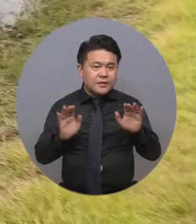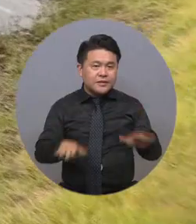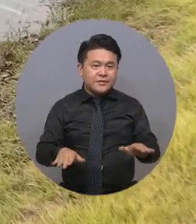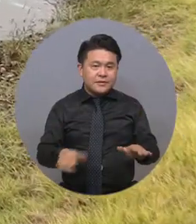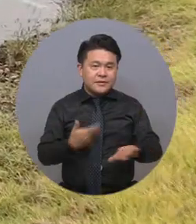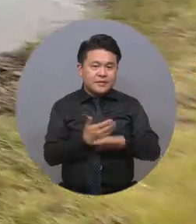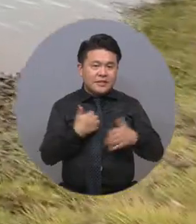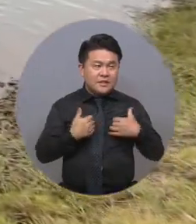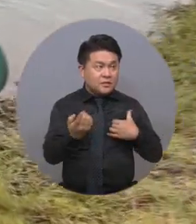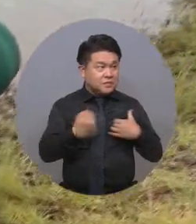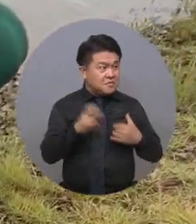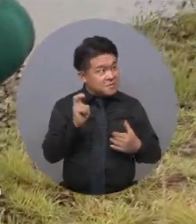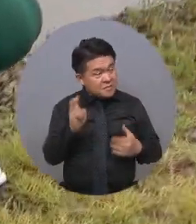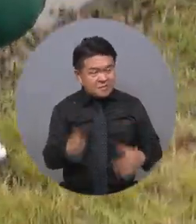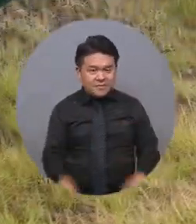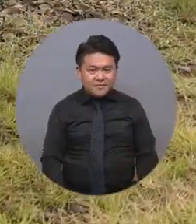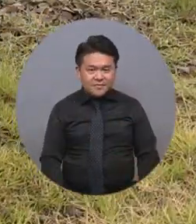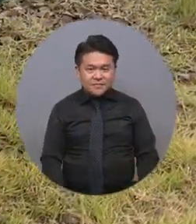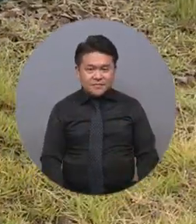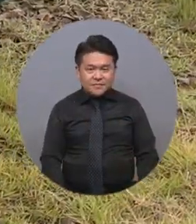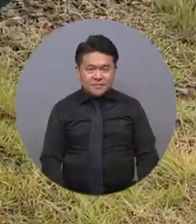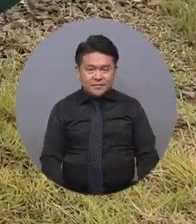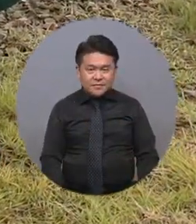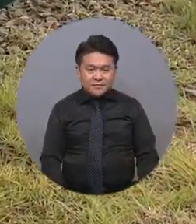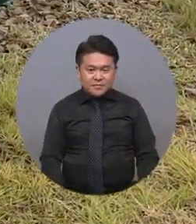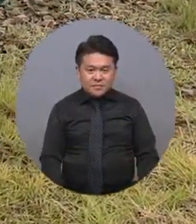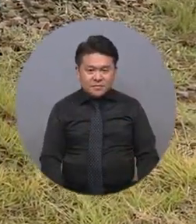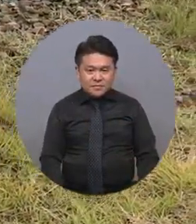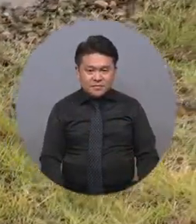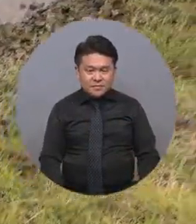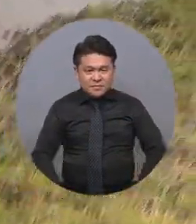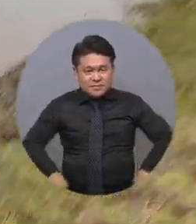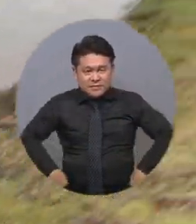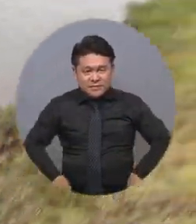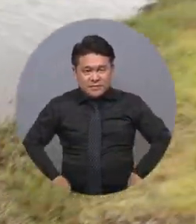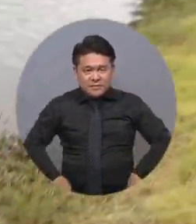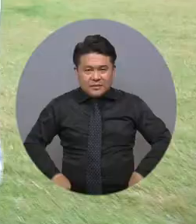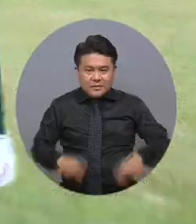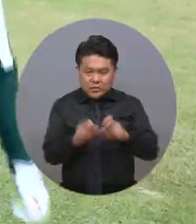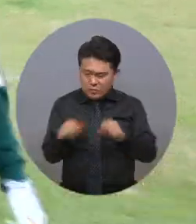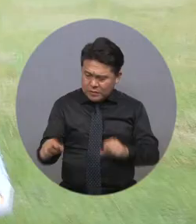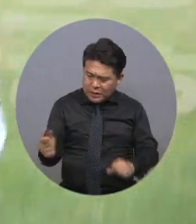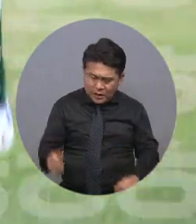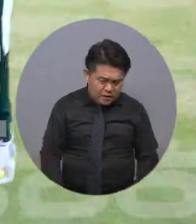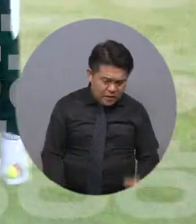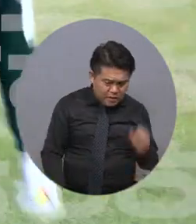455번은 다른 게임하러 온 것 같은데 지금. 저기 가서 지금 자기 공. 이것도 아닌데?